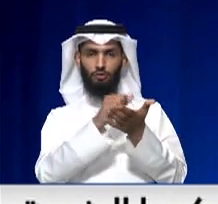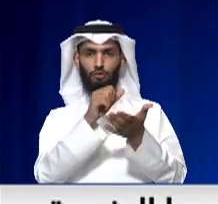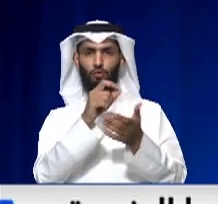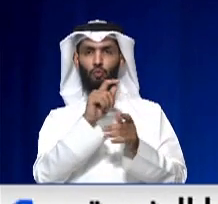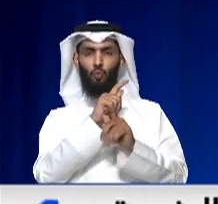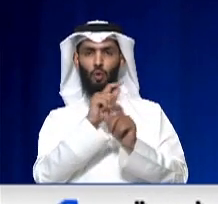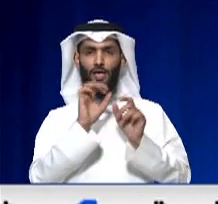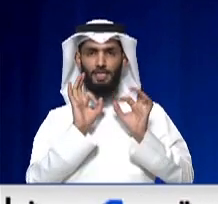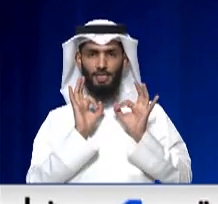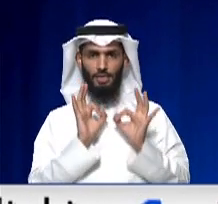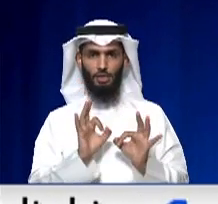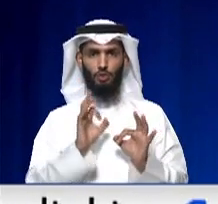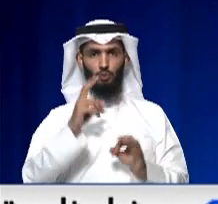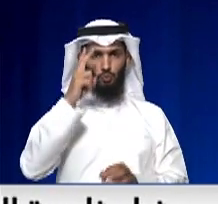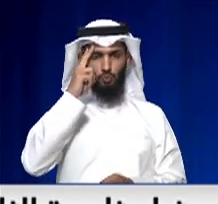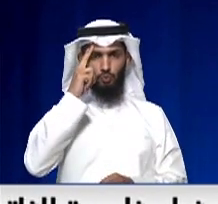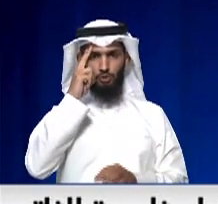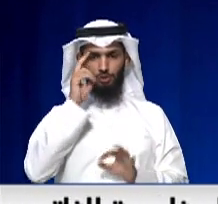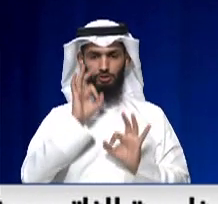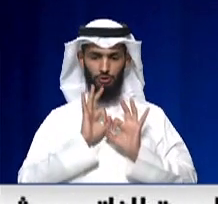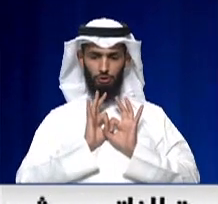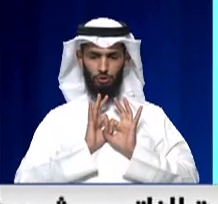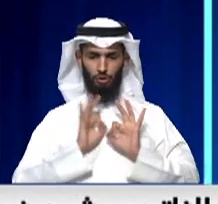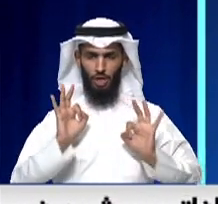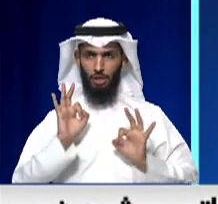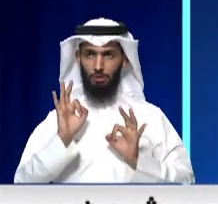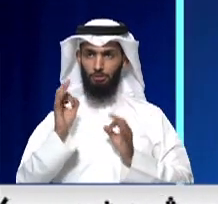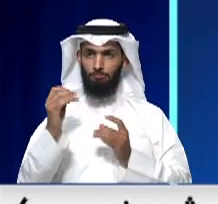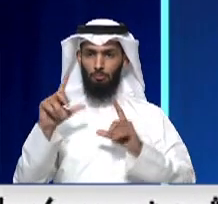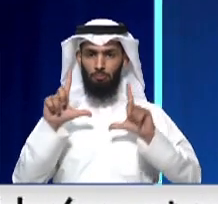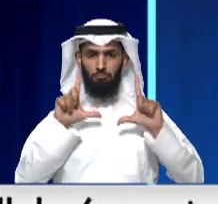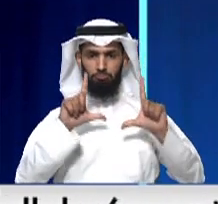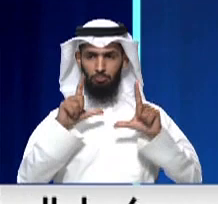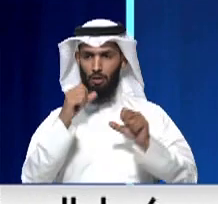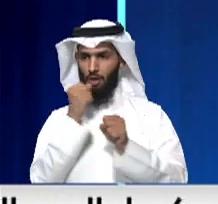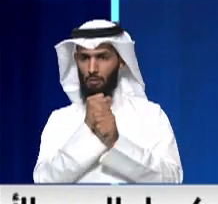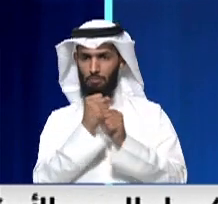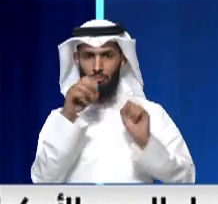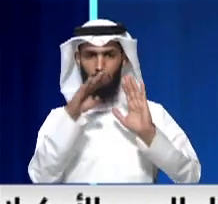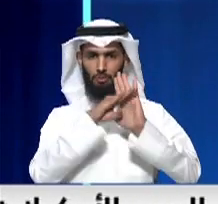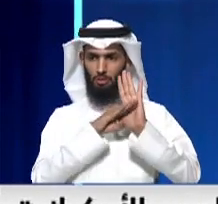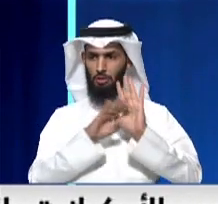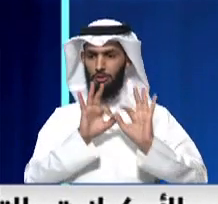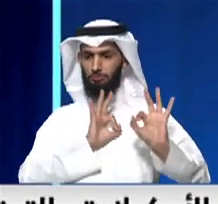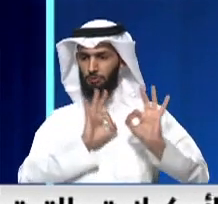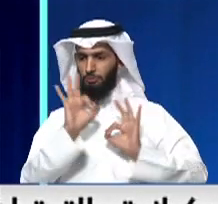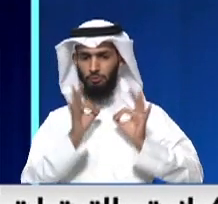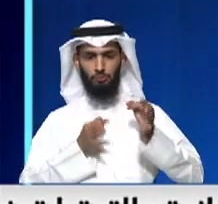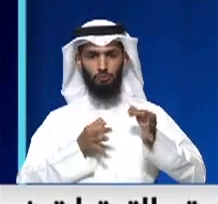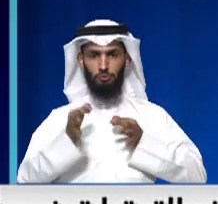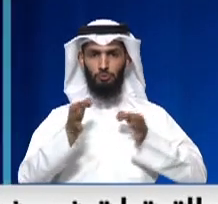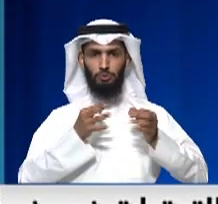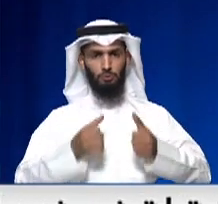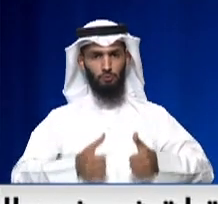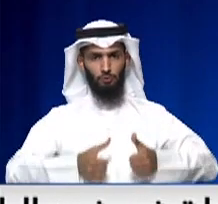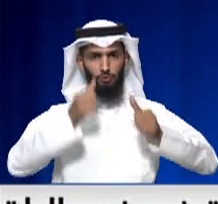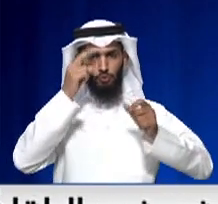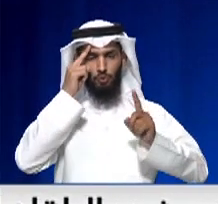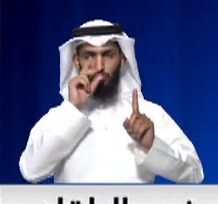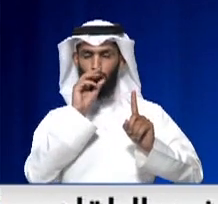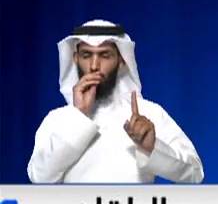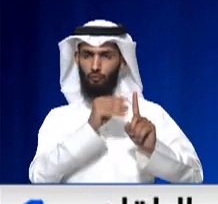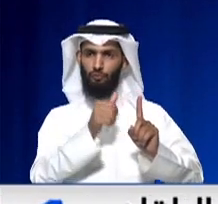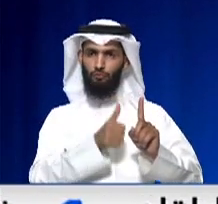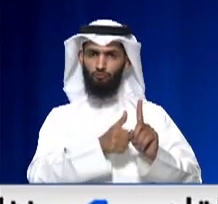العربيه السعوديه على تنظيم مثل هذه الفعاليات الدوليه الهامه وانما من شان ذلك ان